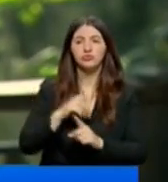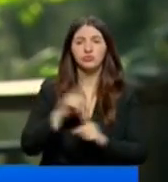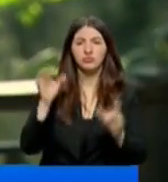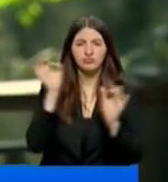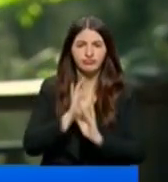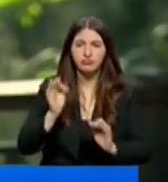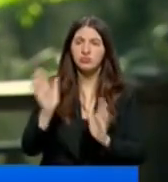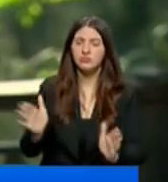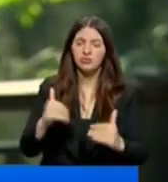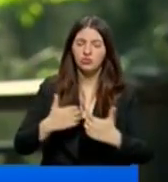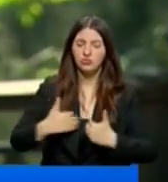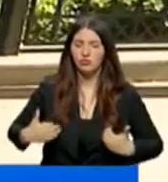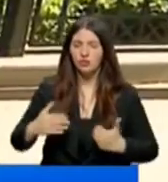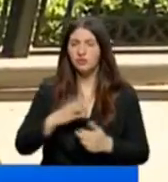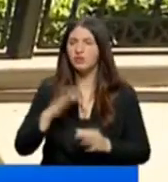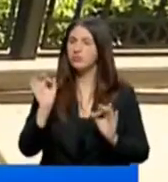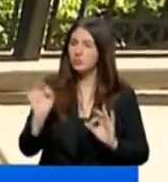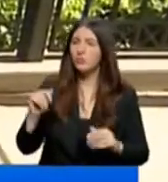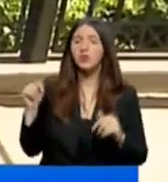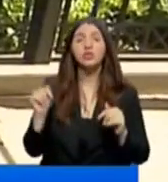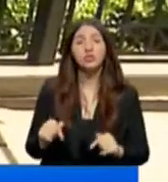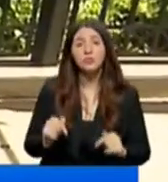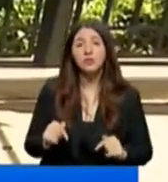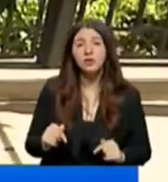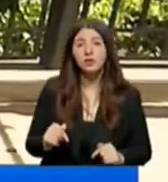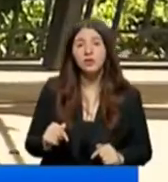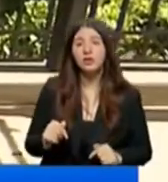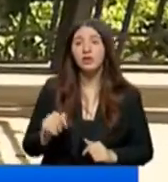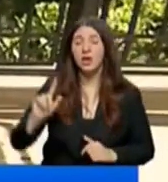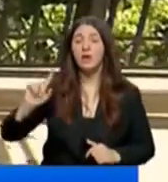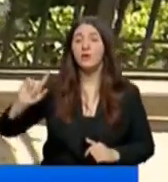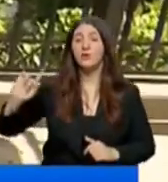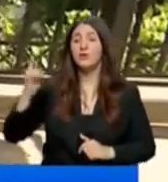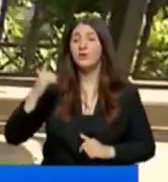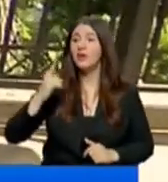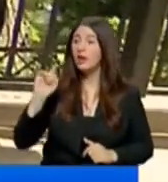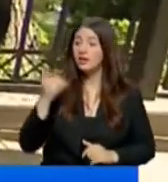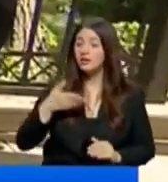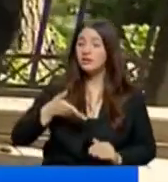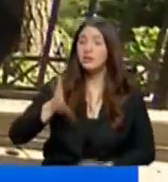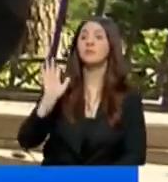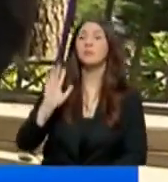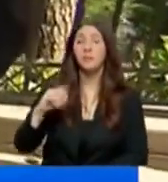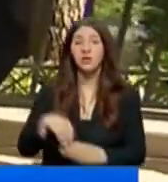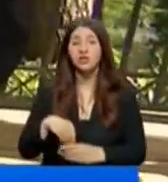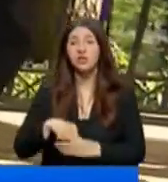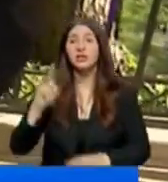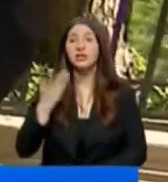etmedik. Sandıkların güvenliği de vardı. Şimdi iktidardan gitmemek için,